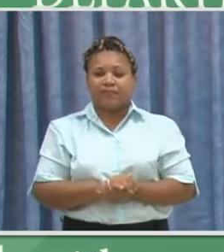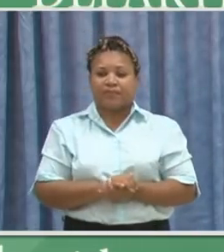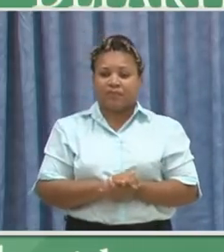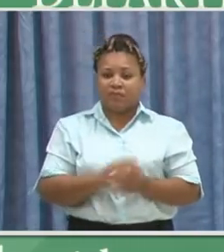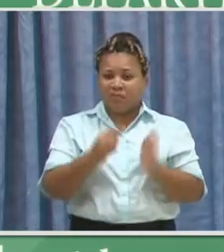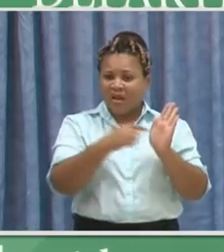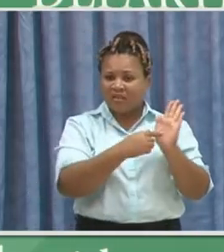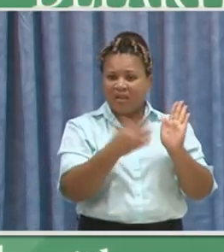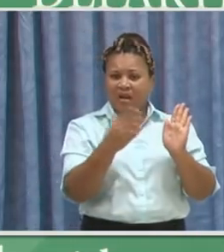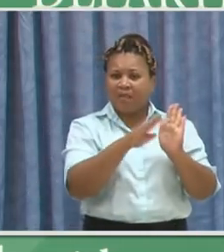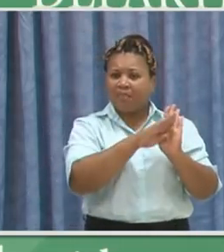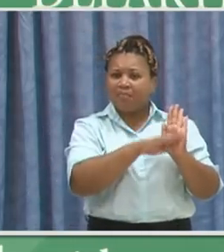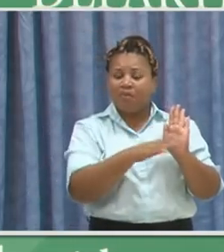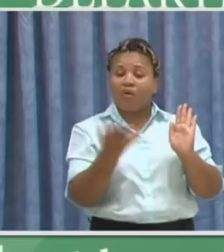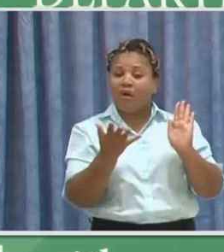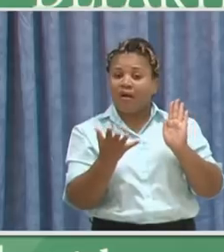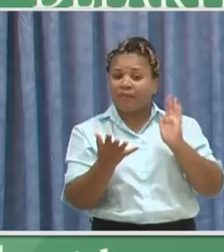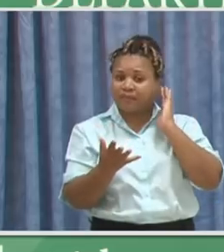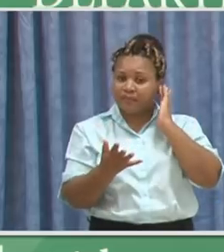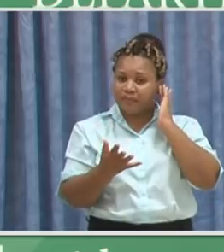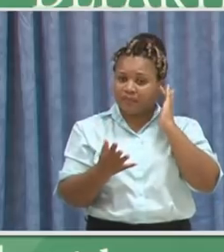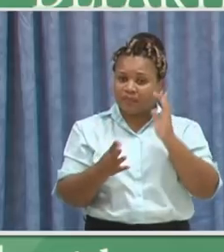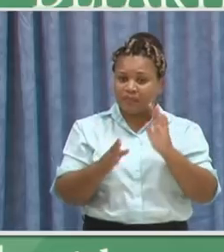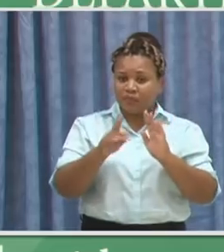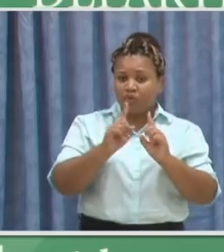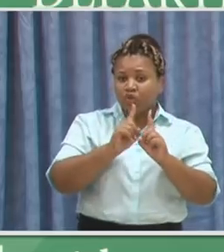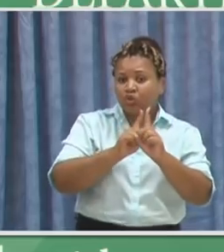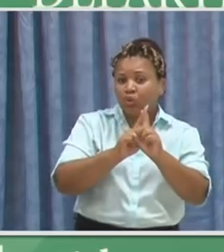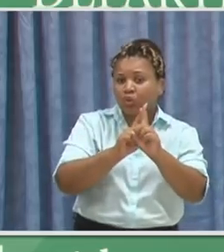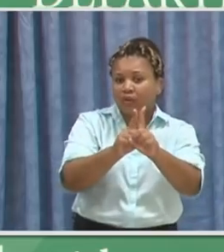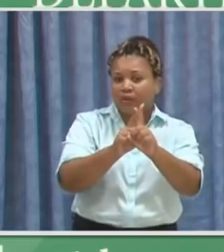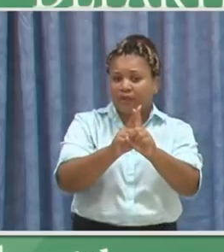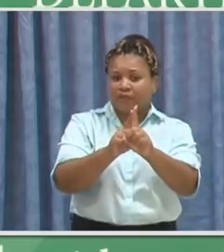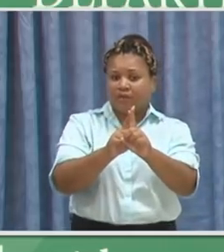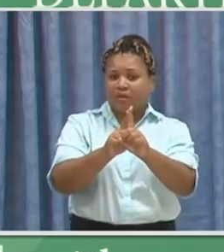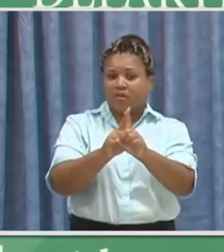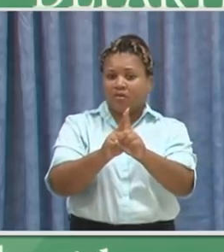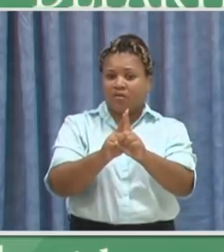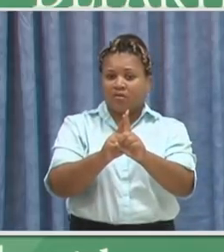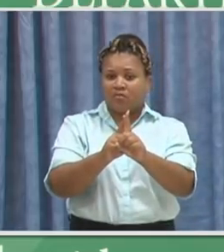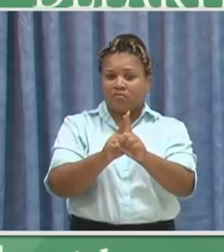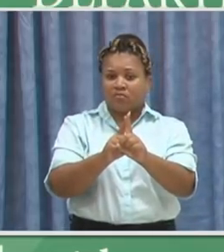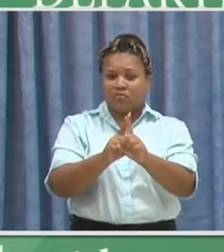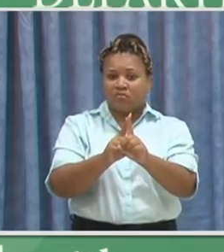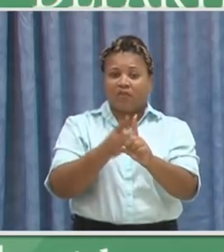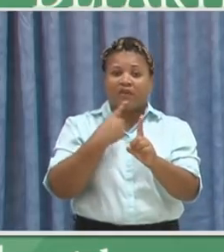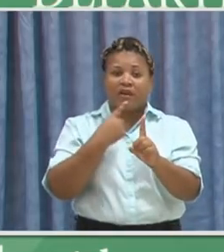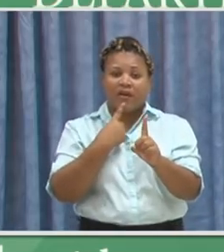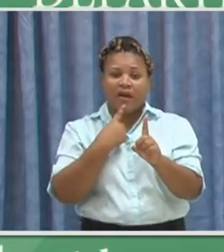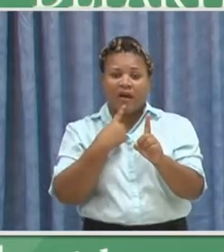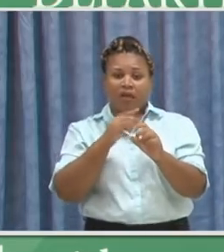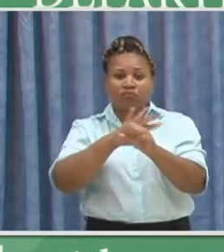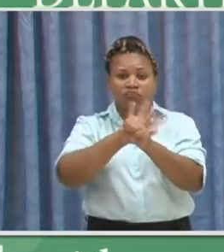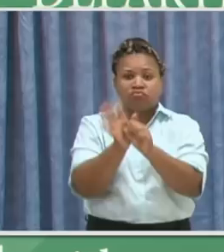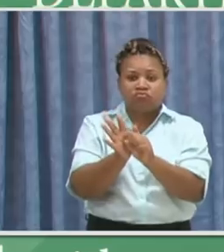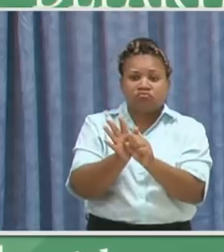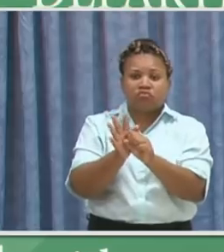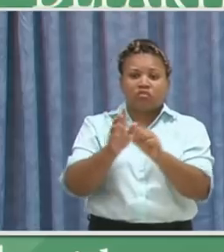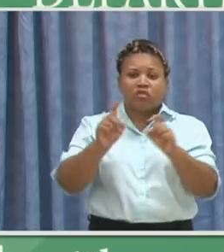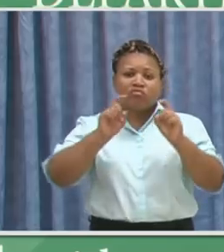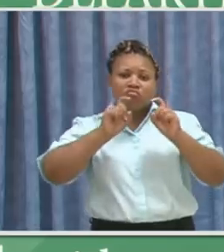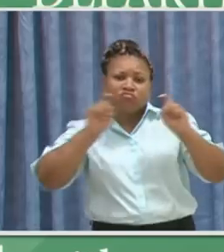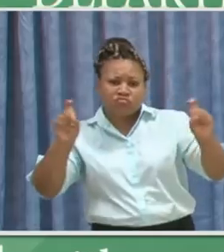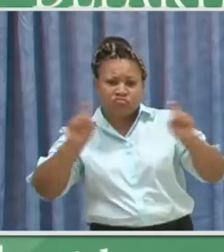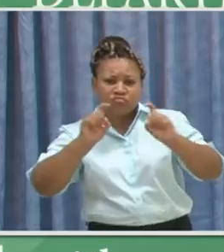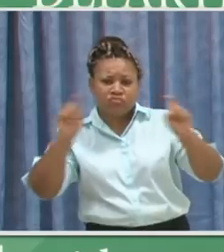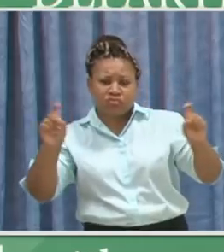dans tout ce bon endroit. Nous ne pouvons pas dire que nous prenons tout l'endroit dès le début, mais c'est un endroit qui nous manque par bonne semaine prochaine pour